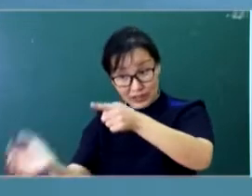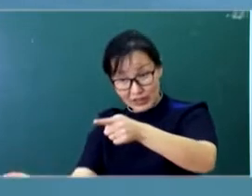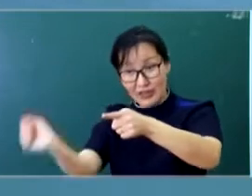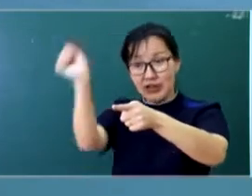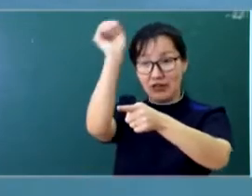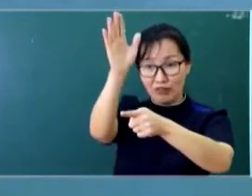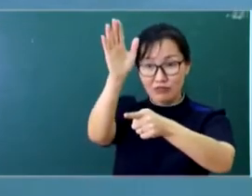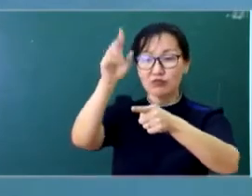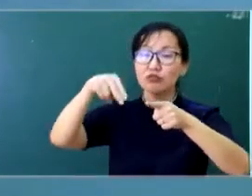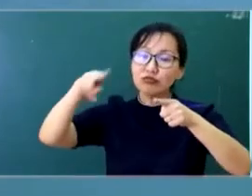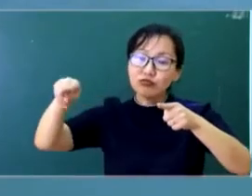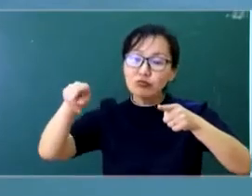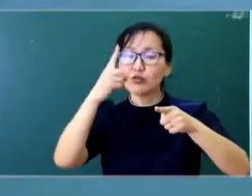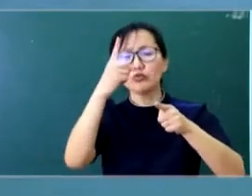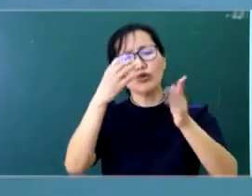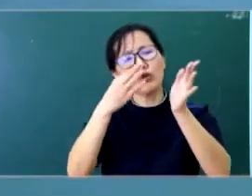гэдгийг